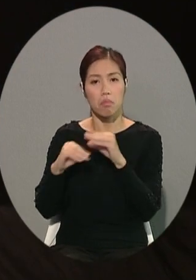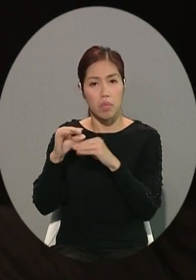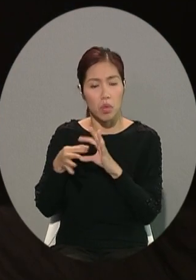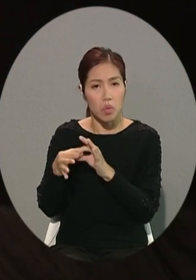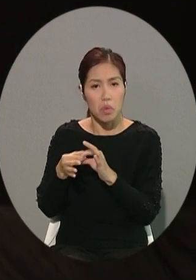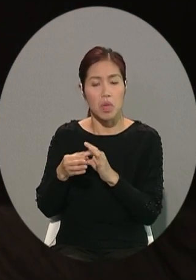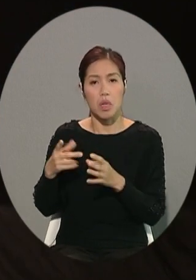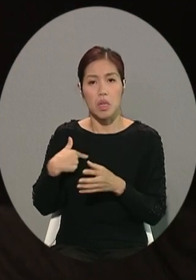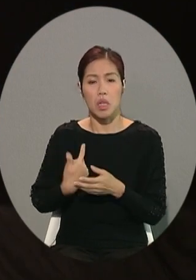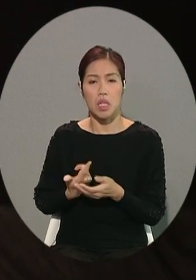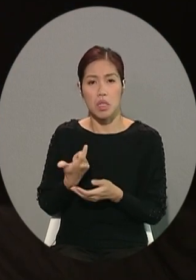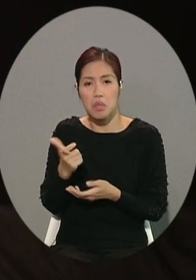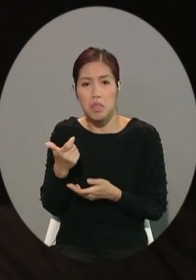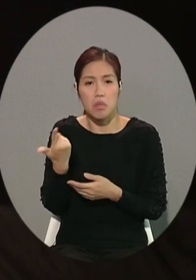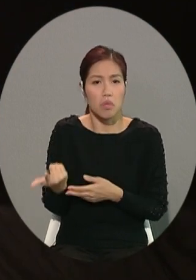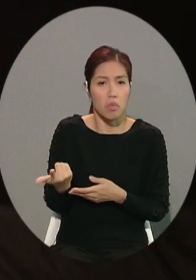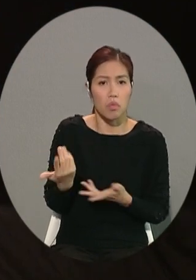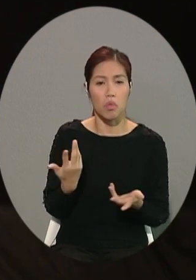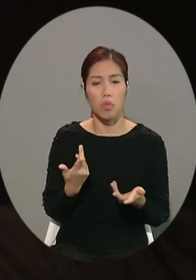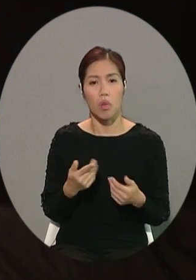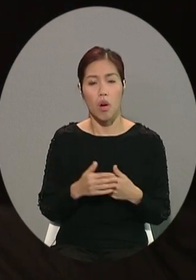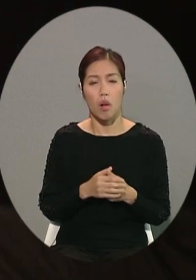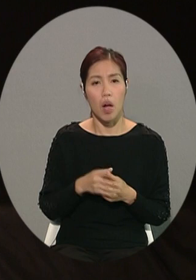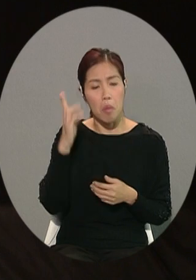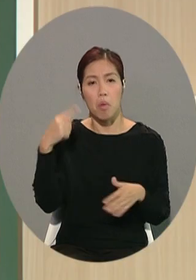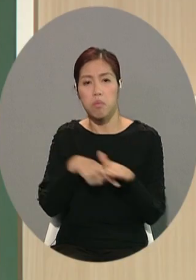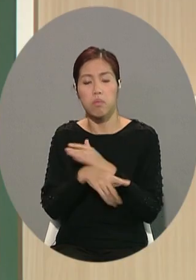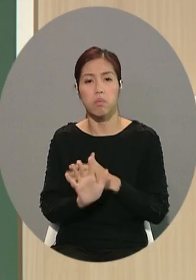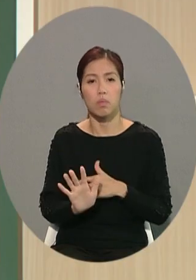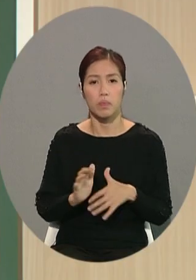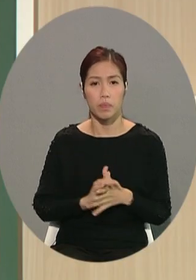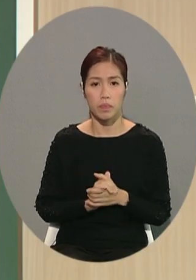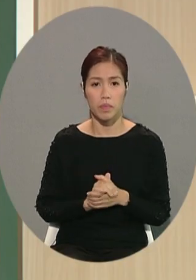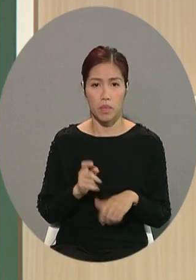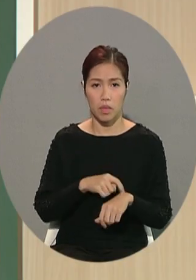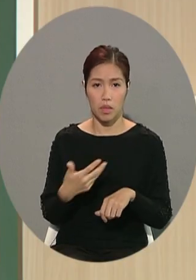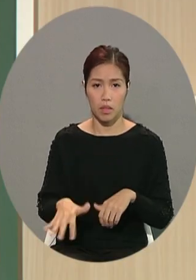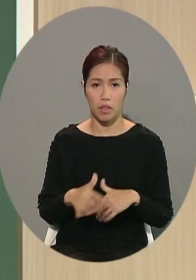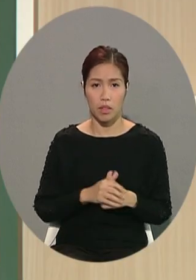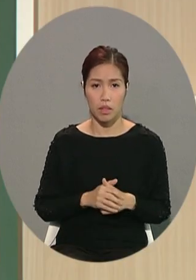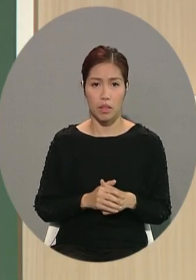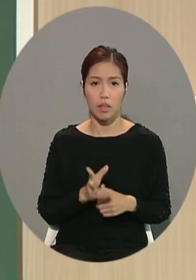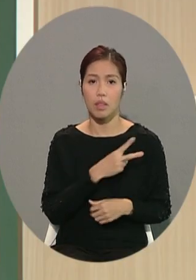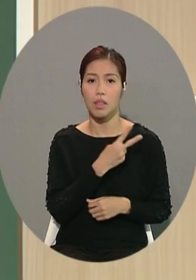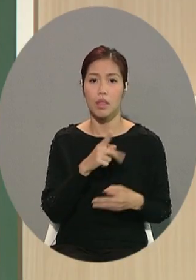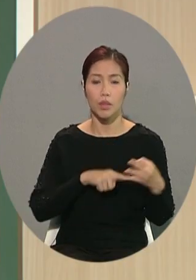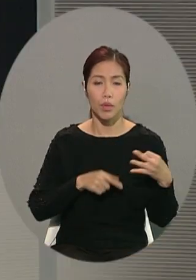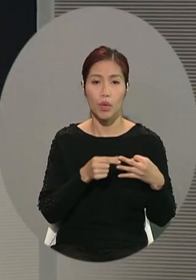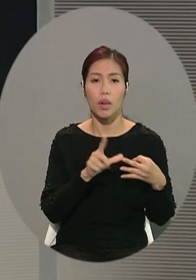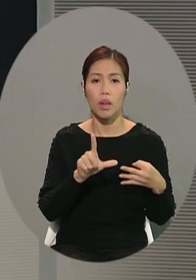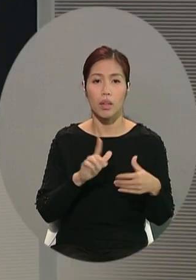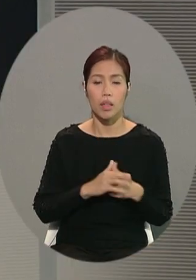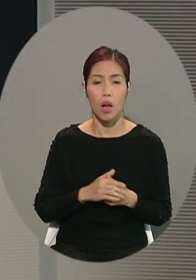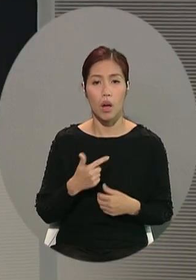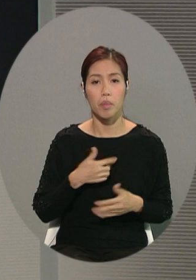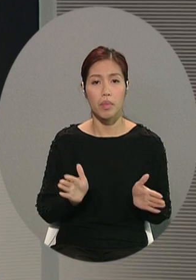你有啲同理心。亦都唔希望你咁样抹黑我哋咯。 好，时间够，跟住系二号黎永安。 我